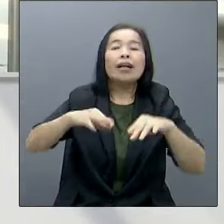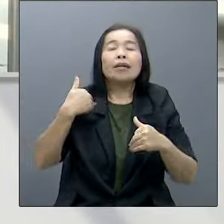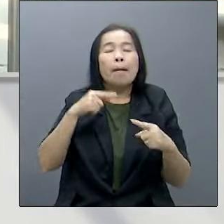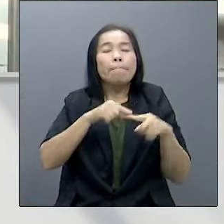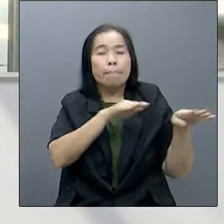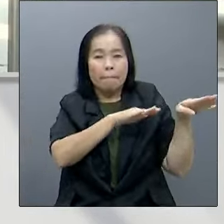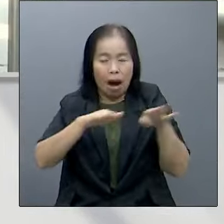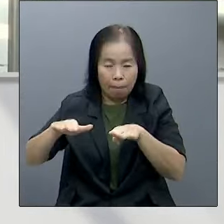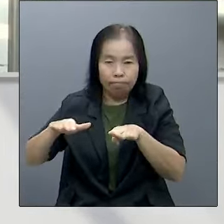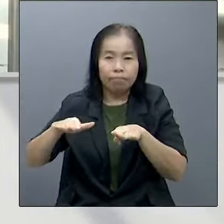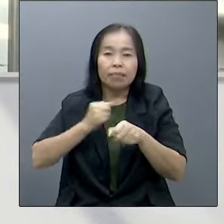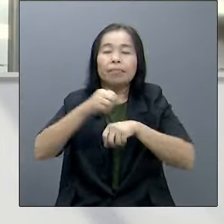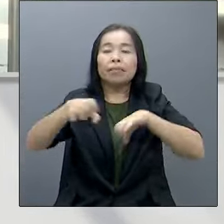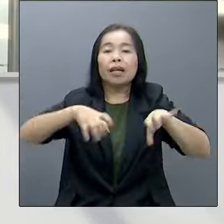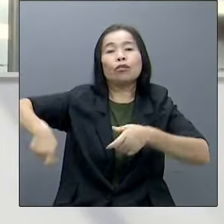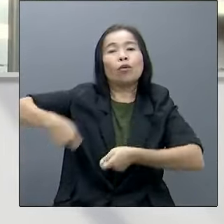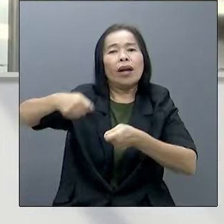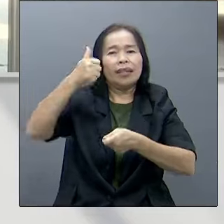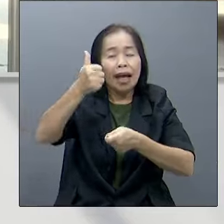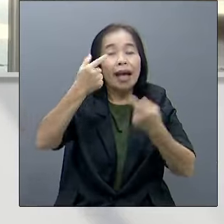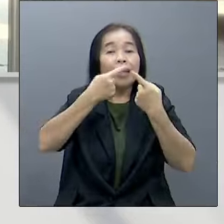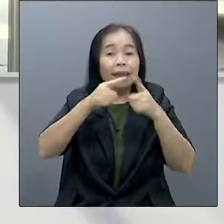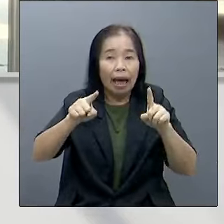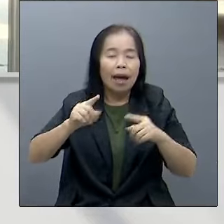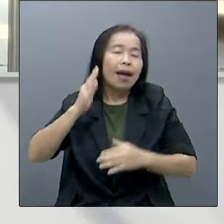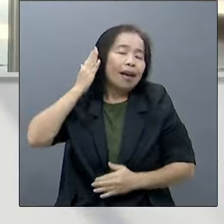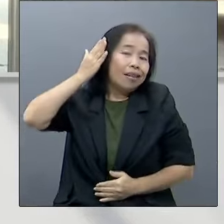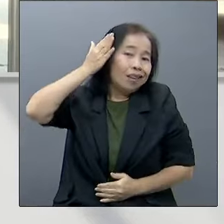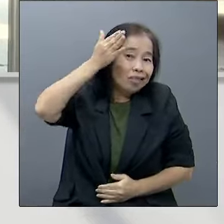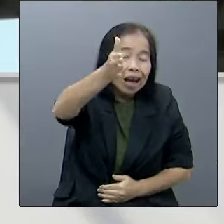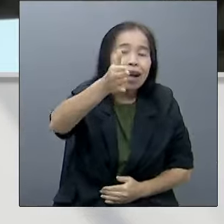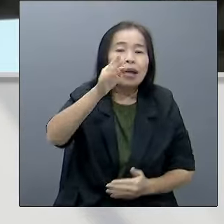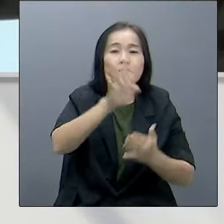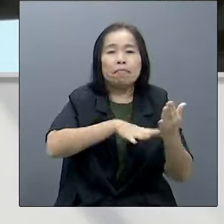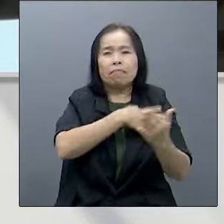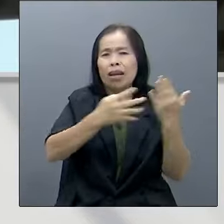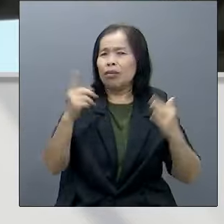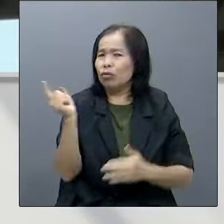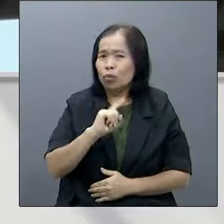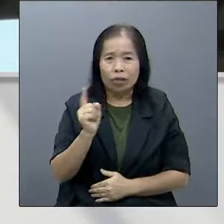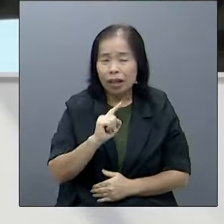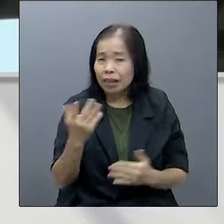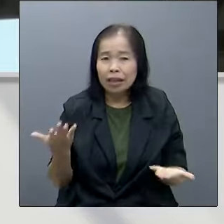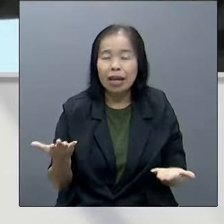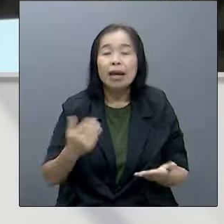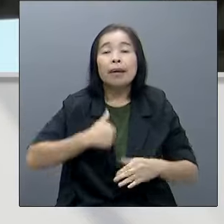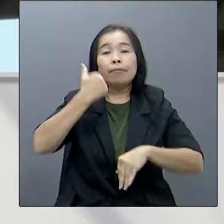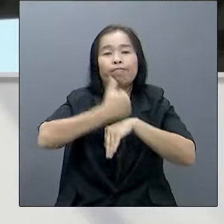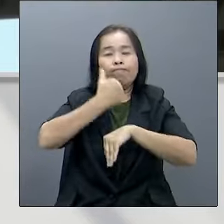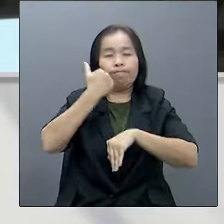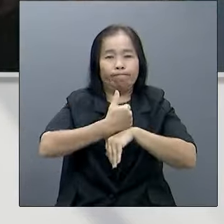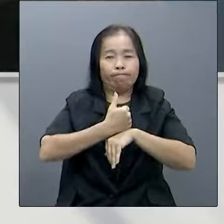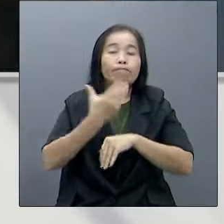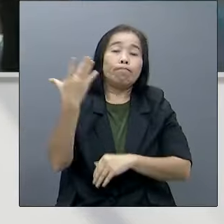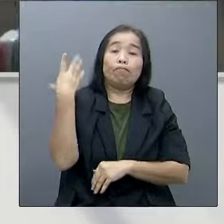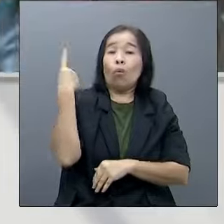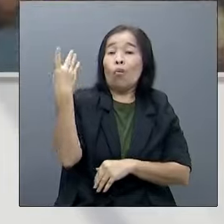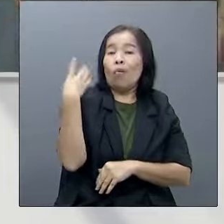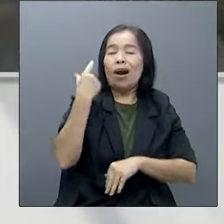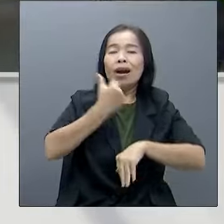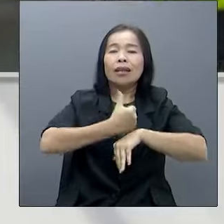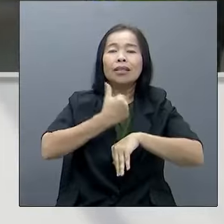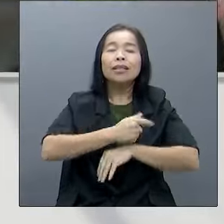กลานเช่นกันแต่ถ้ามองแนการระยะยาวเพื่ทจะแ้ปัญหาขนส่ข้ามจงหวดที่รัฐมัดตีบอกเกลาาเมื่วานกัเมื่วานก